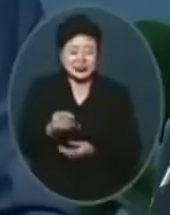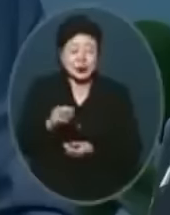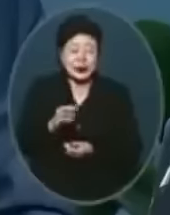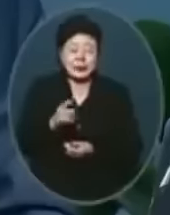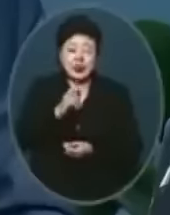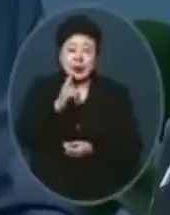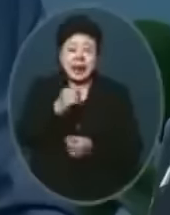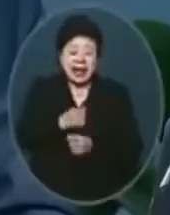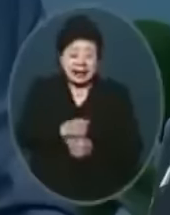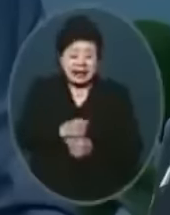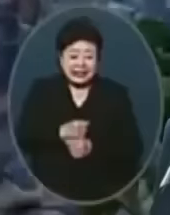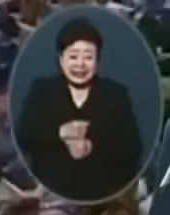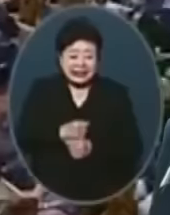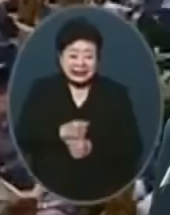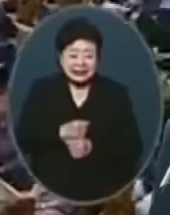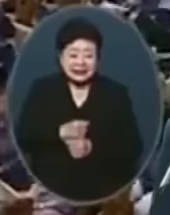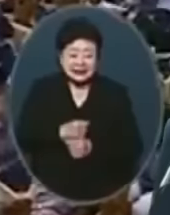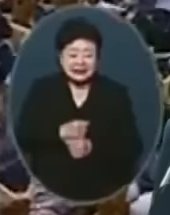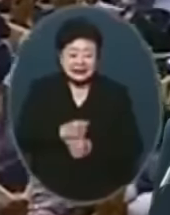니고데모에게 말씀하기를